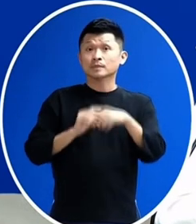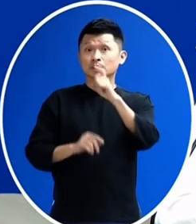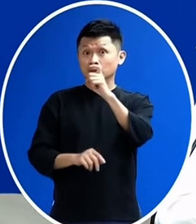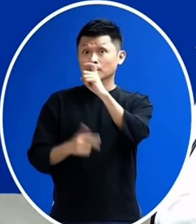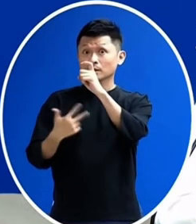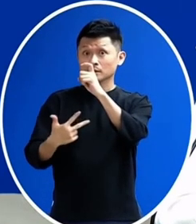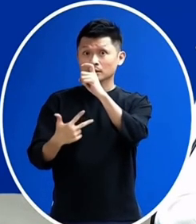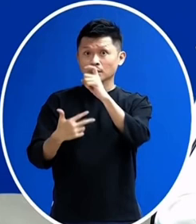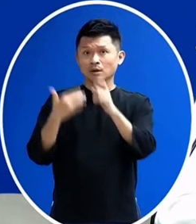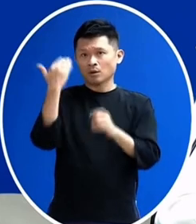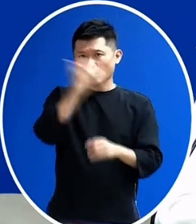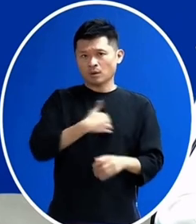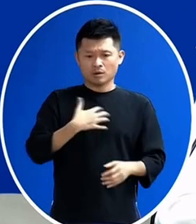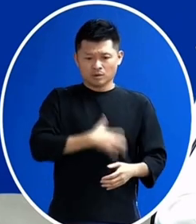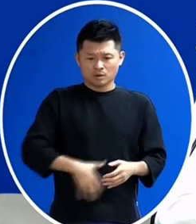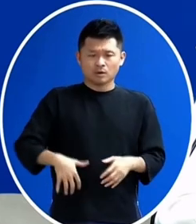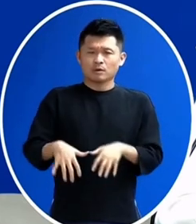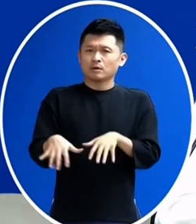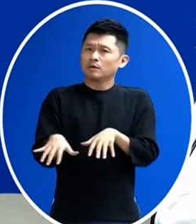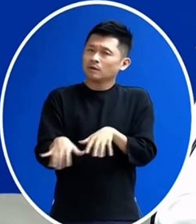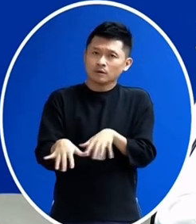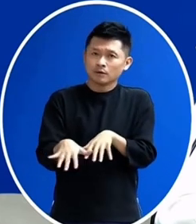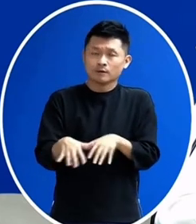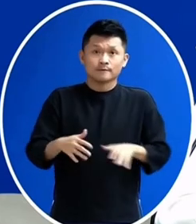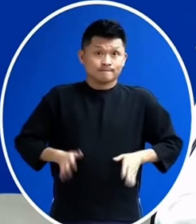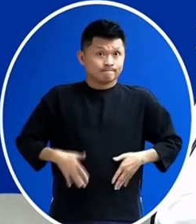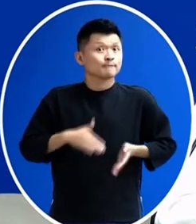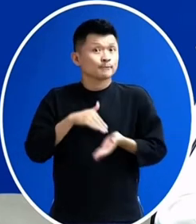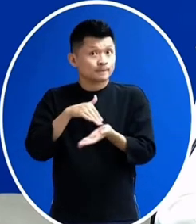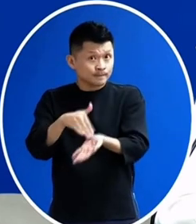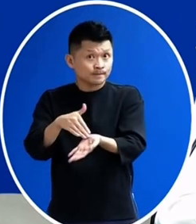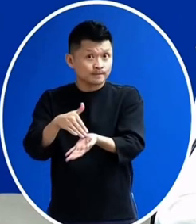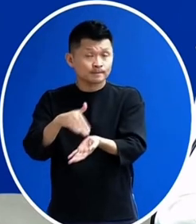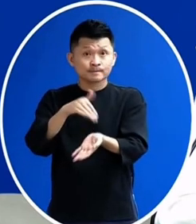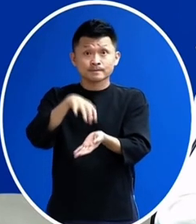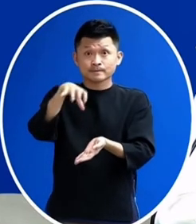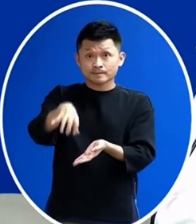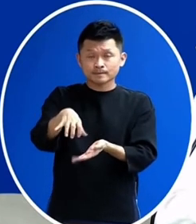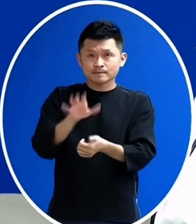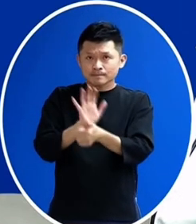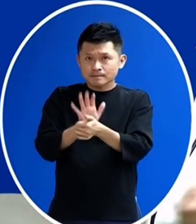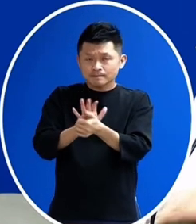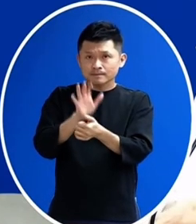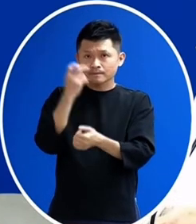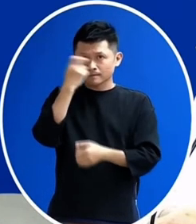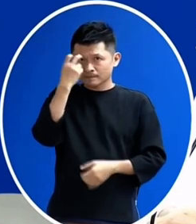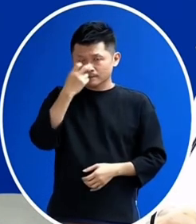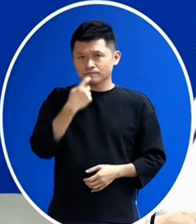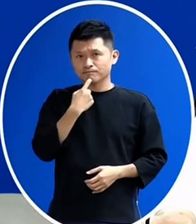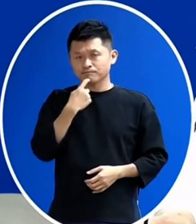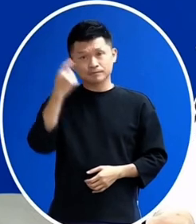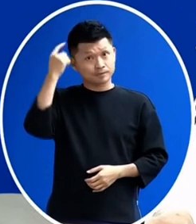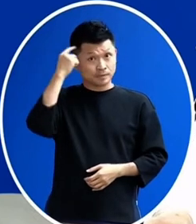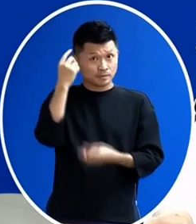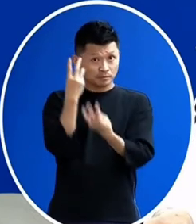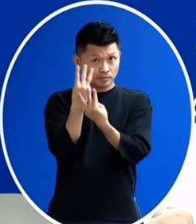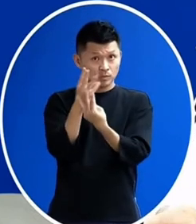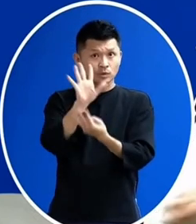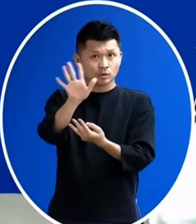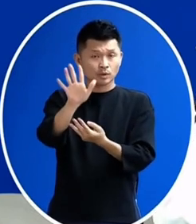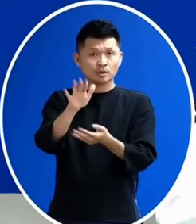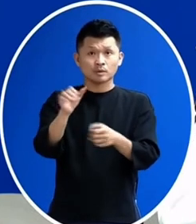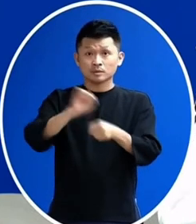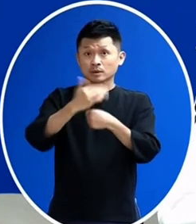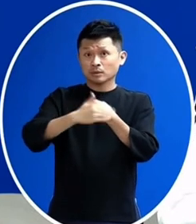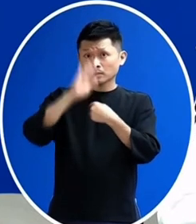天就突然出现全身抽搐，紧急送医，医院这边的检查是怀疑脑炎，所以收住加护